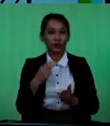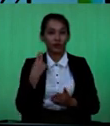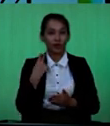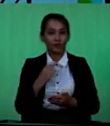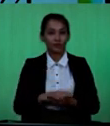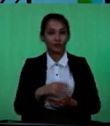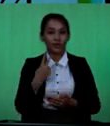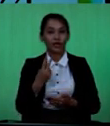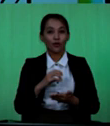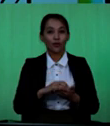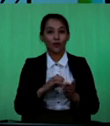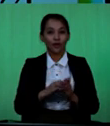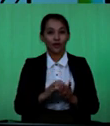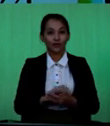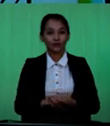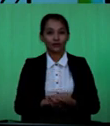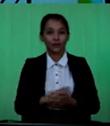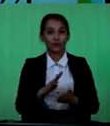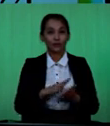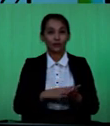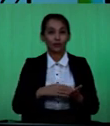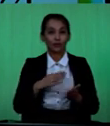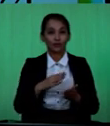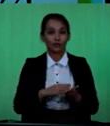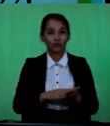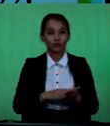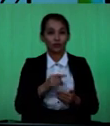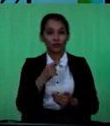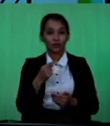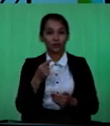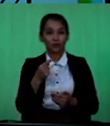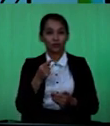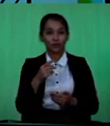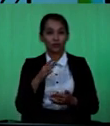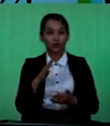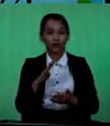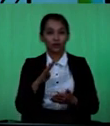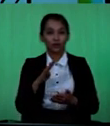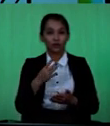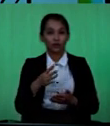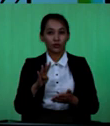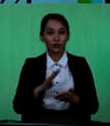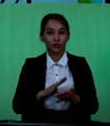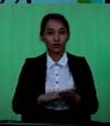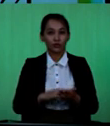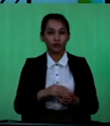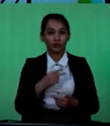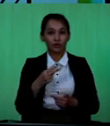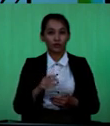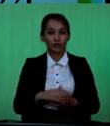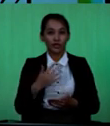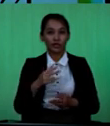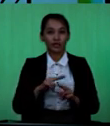2 xonali son. 99 bilan 49 sonlarning ayirmasi nechiga teng ekan?